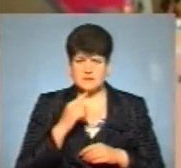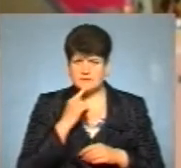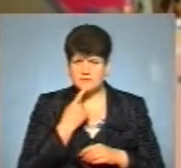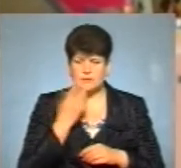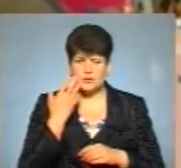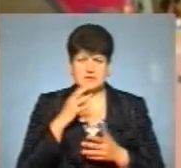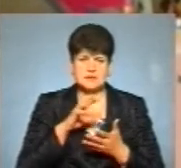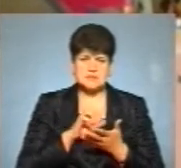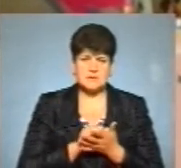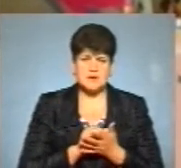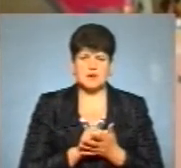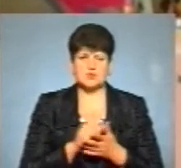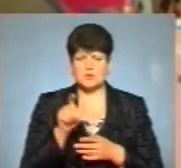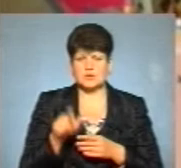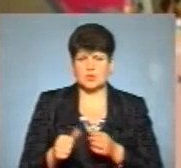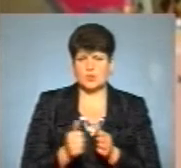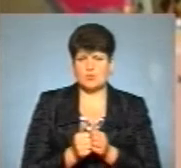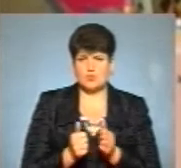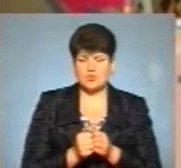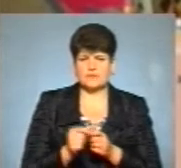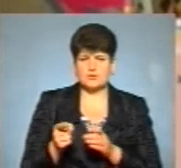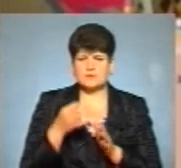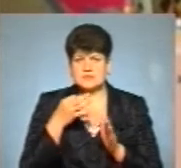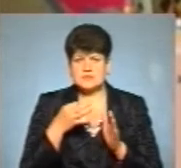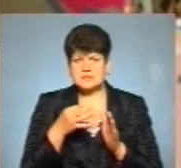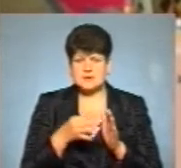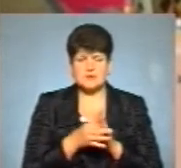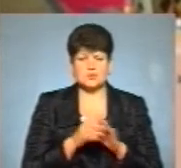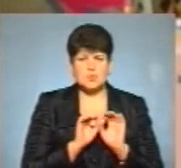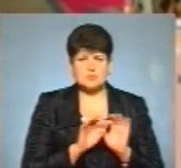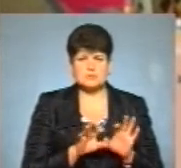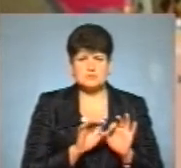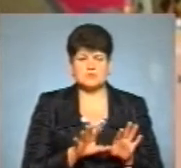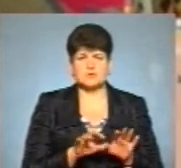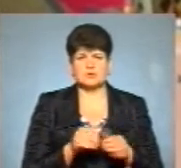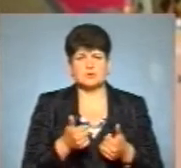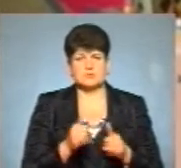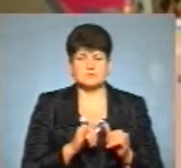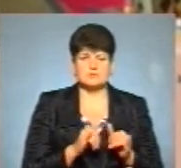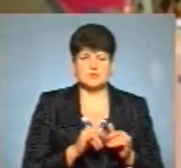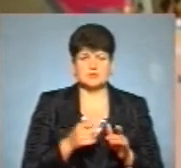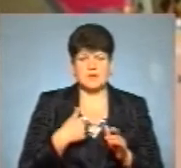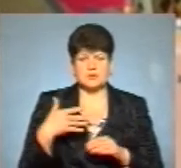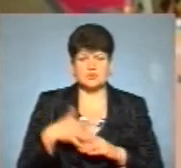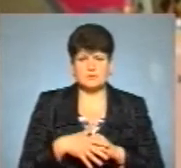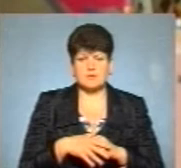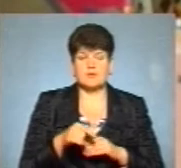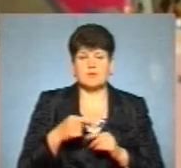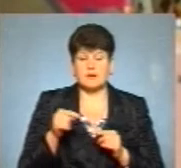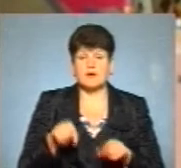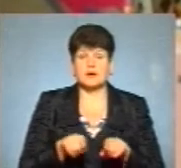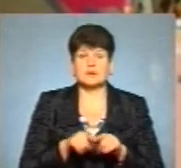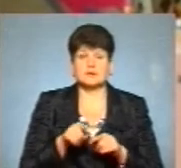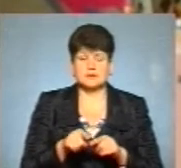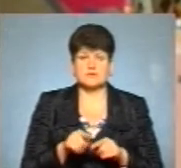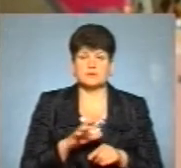ти займаєшся з людиною поруч, він тобі зразу пояснює, що як недобре, щоб я зрозуміла. А так він,